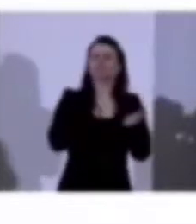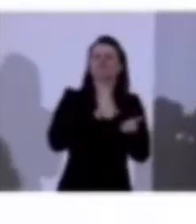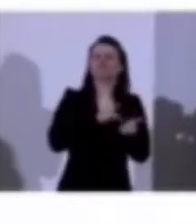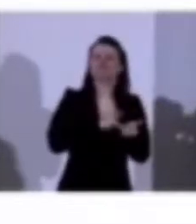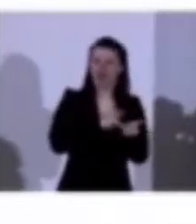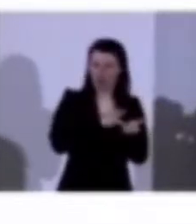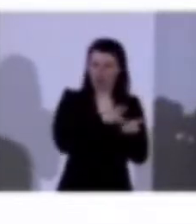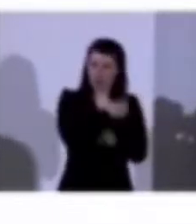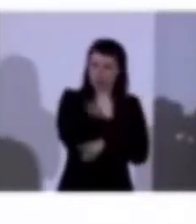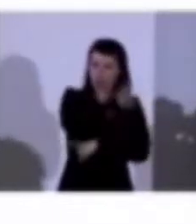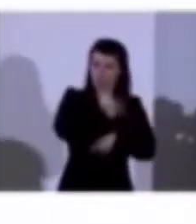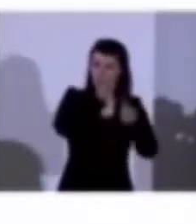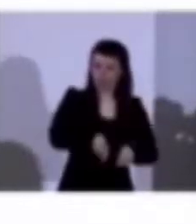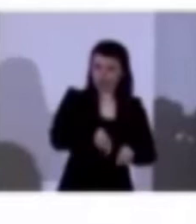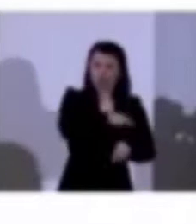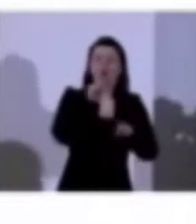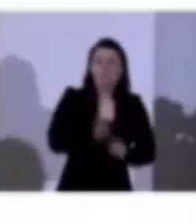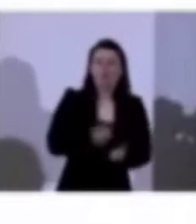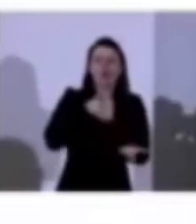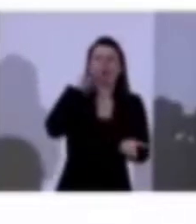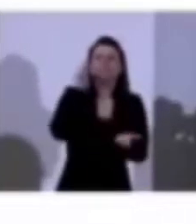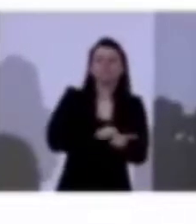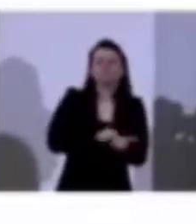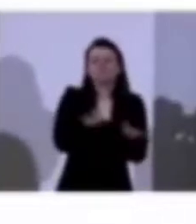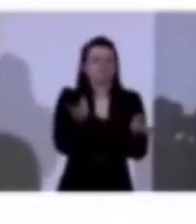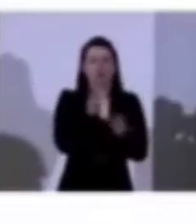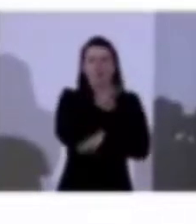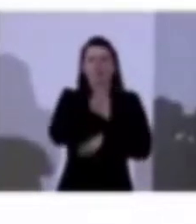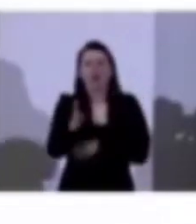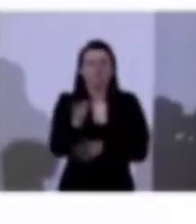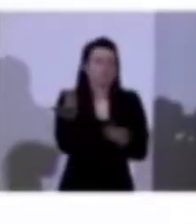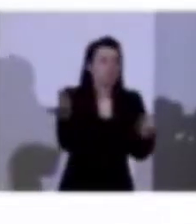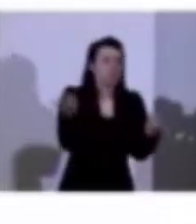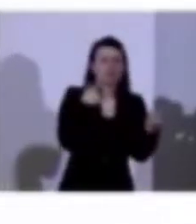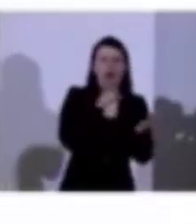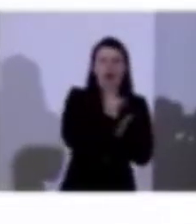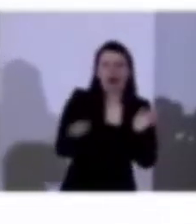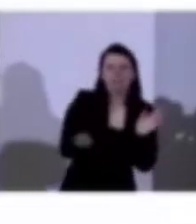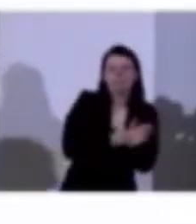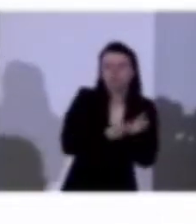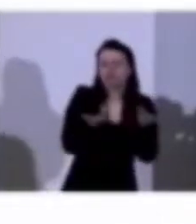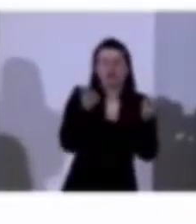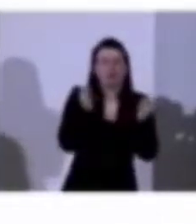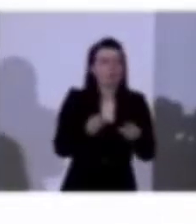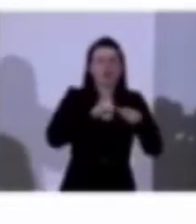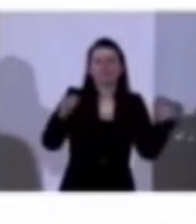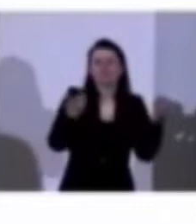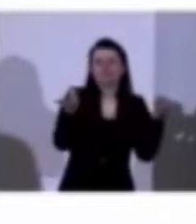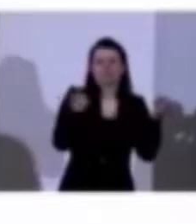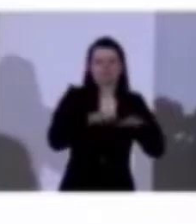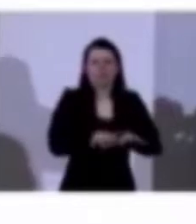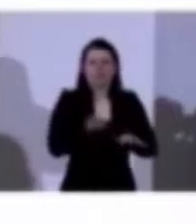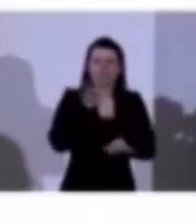diciamo consente la prenotazione tramite web e up concettualmente quindi qualsiasi tipologia di dispositivo fisso